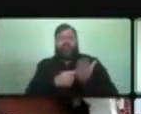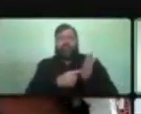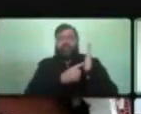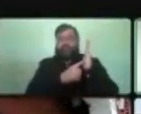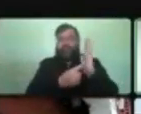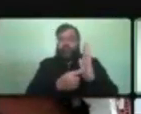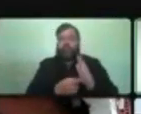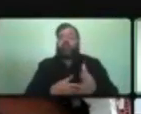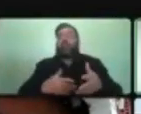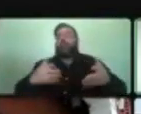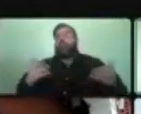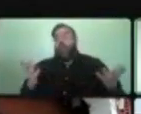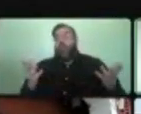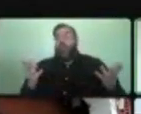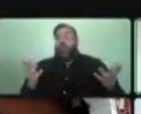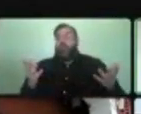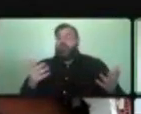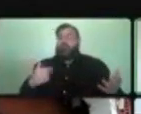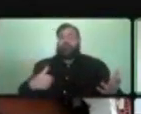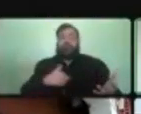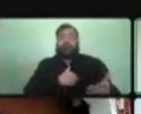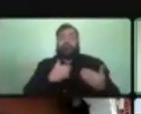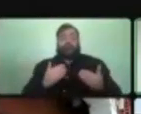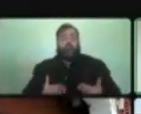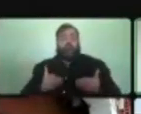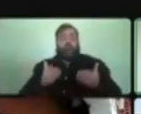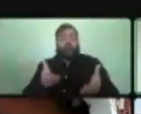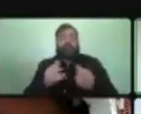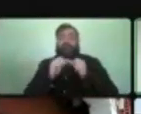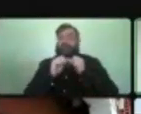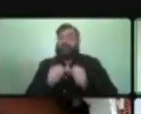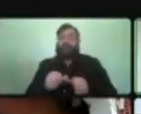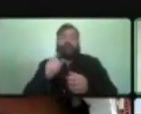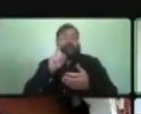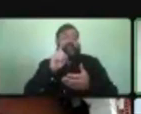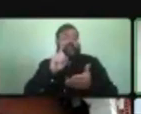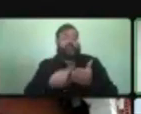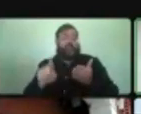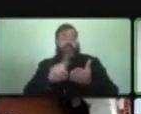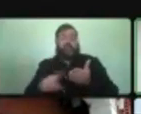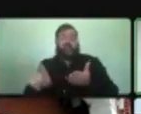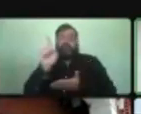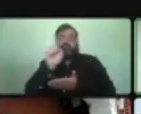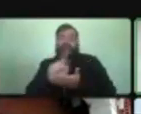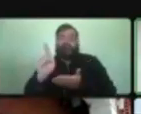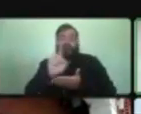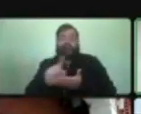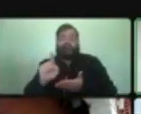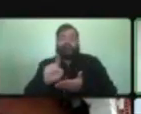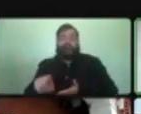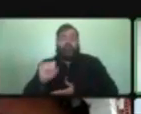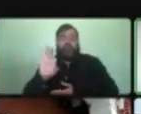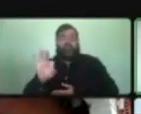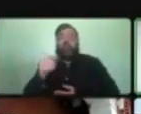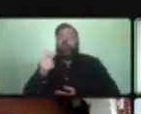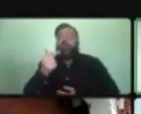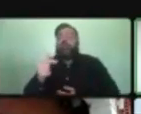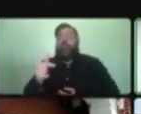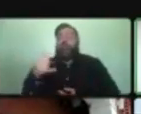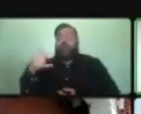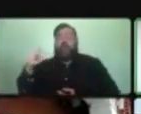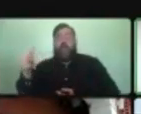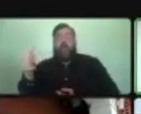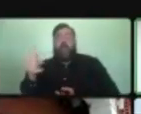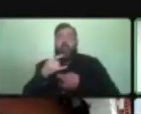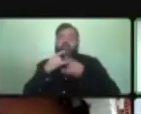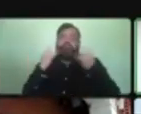hivyo kile ambacho tunapendekeza kwenu ni kwamba tuendelee kutathmini mambo wiki baada ya wiki, zile